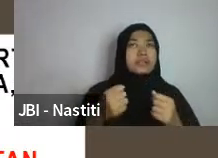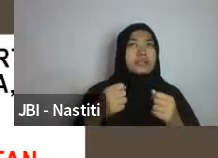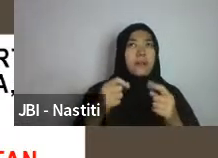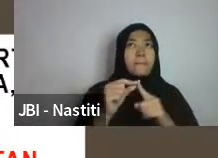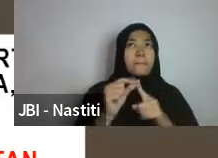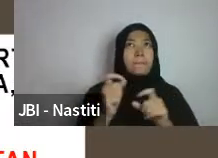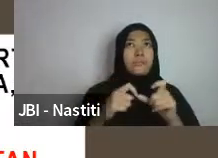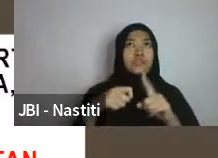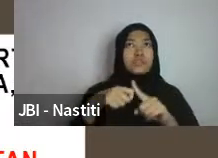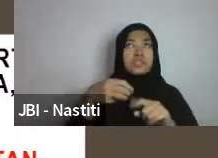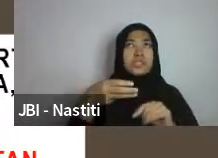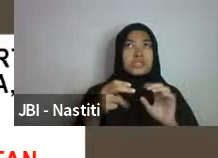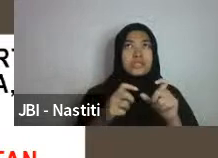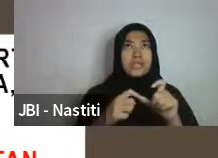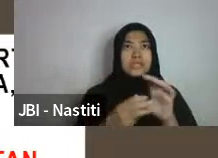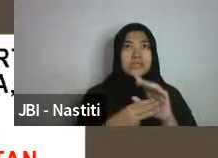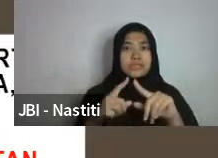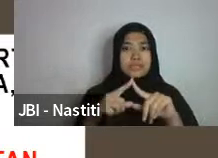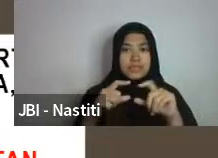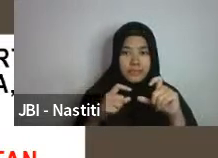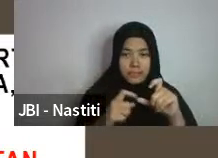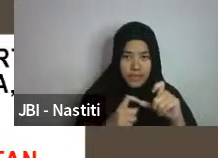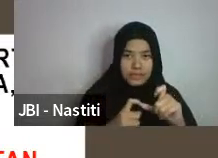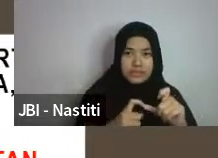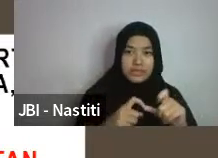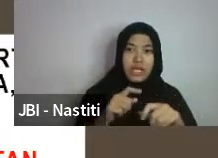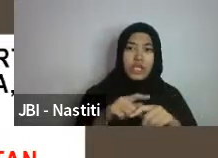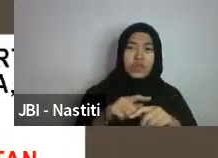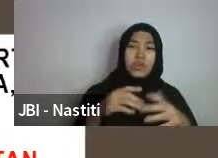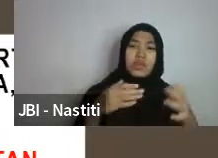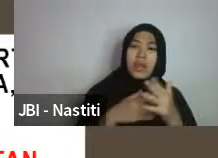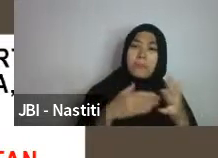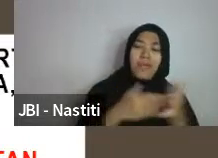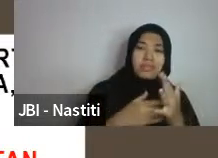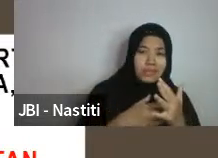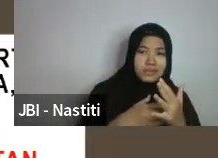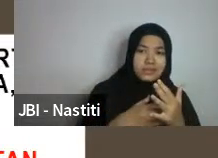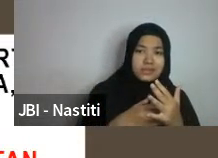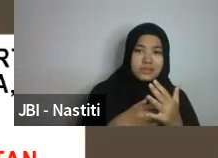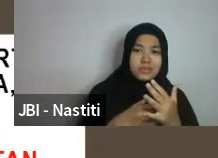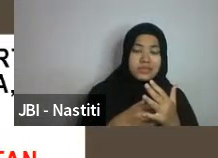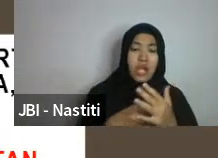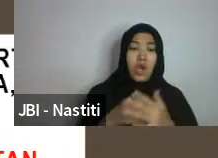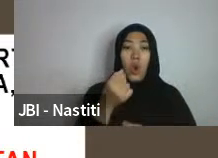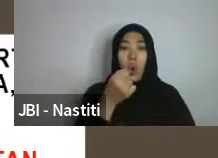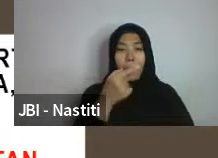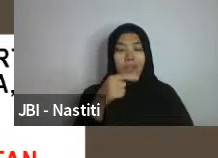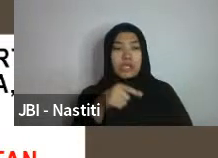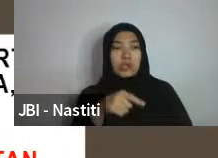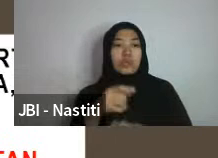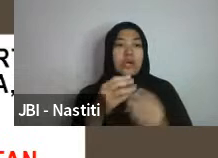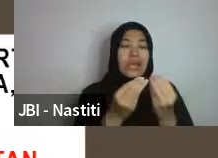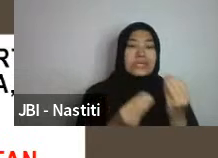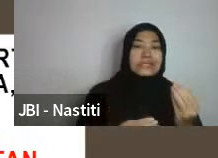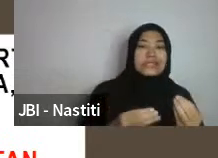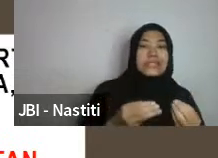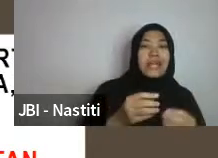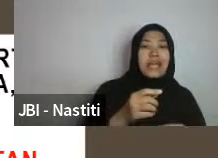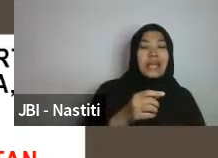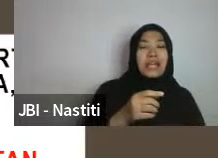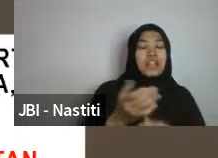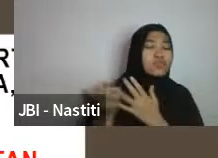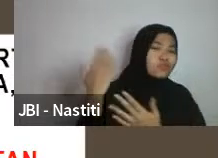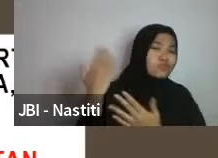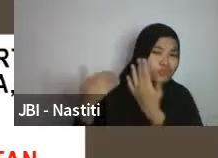itu kan dibagi dua ya, obat generasi lama dan obat generasi baru. Kalau obat generasi lama itu yang efek samping biasa disebut dengan